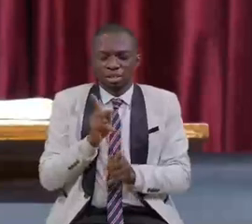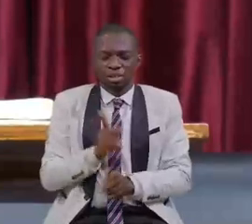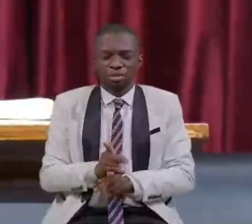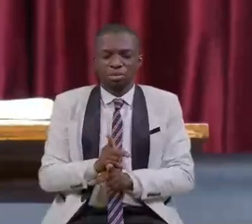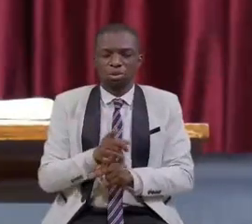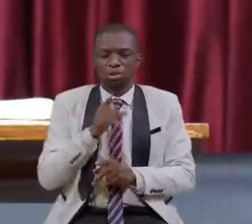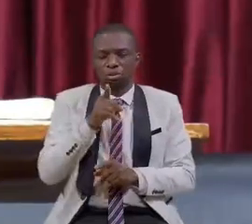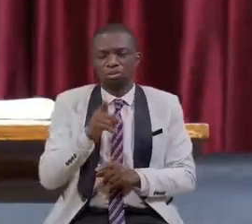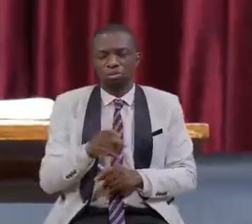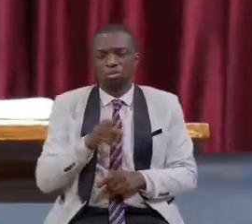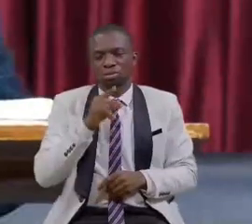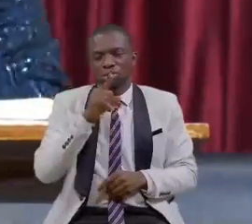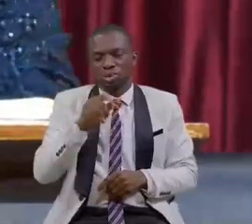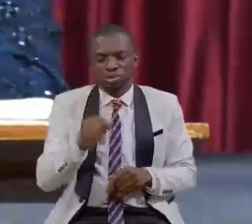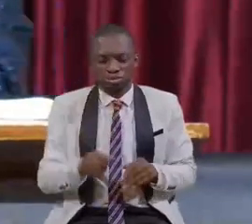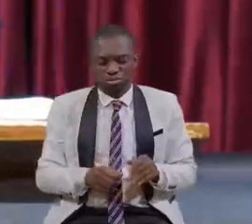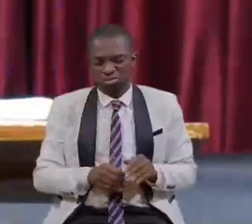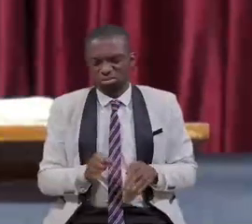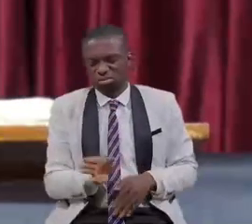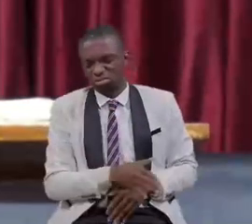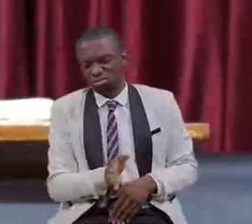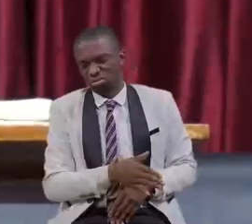Tu as minimisé ton pouvoir.